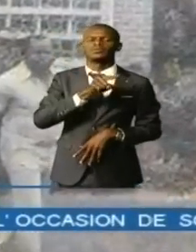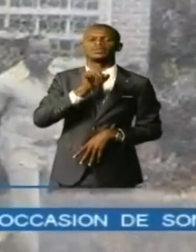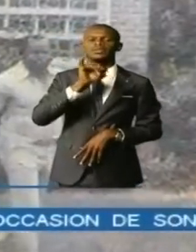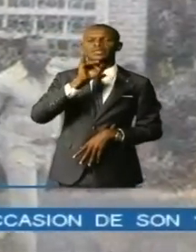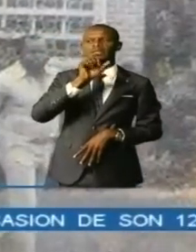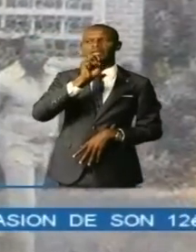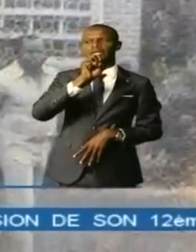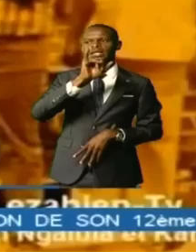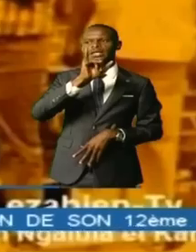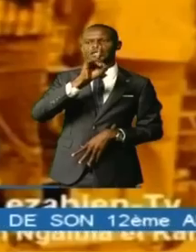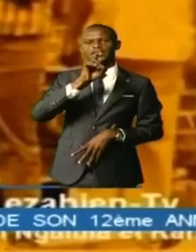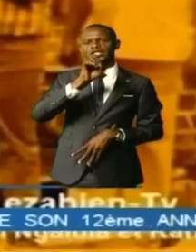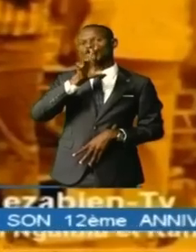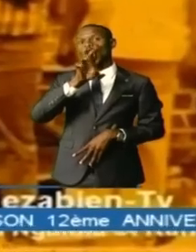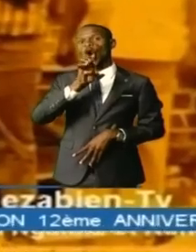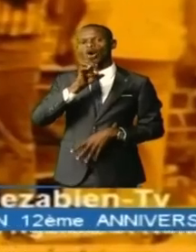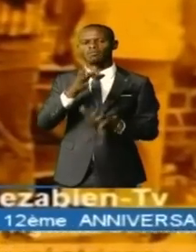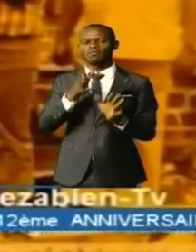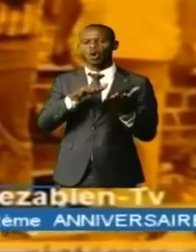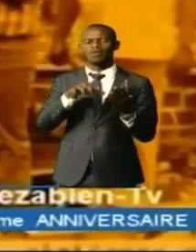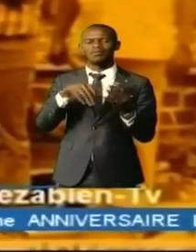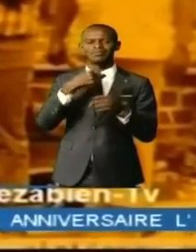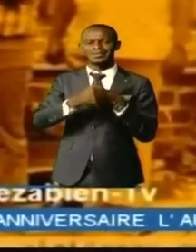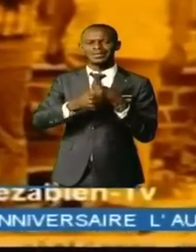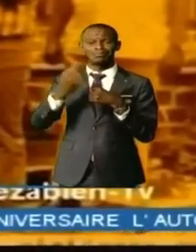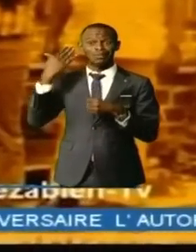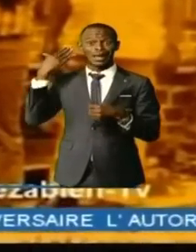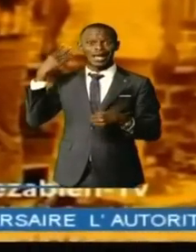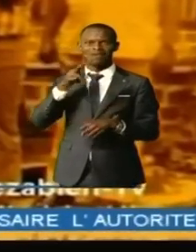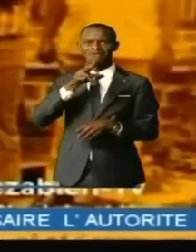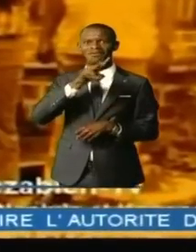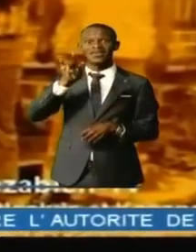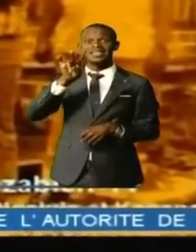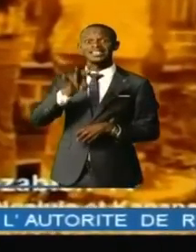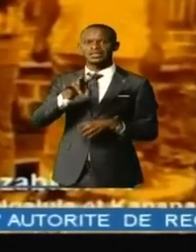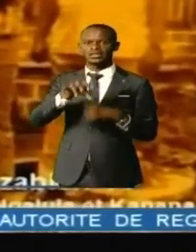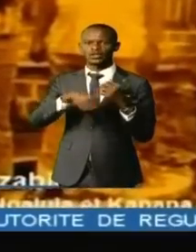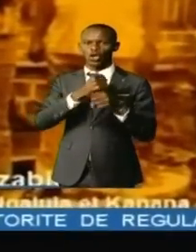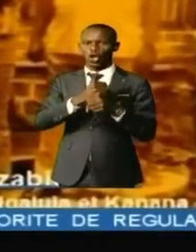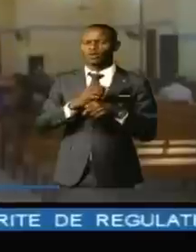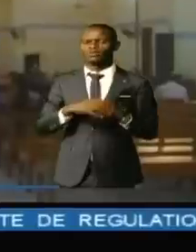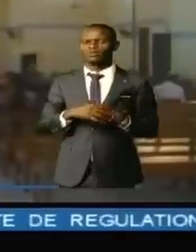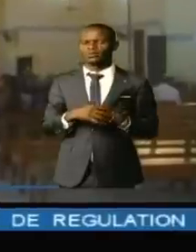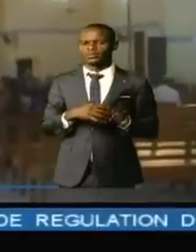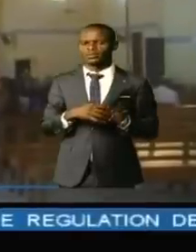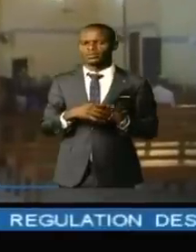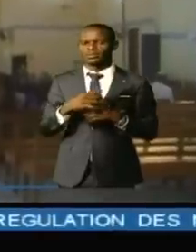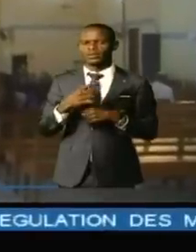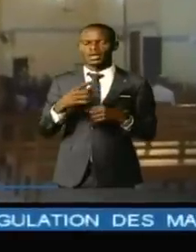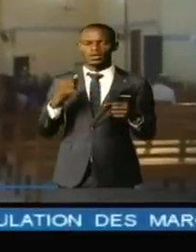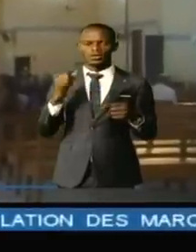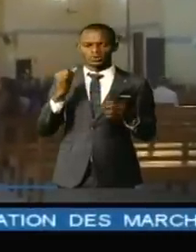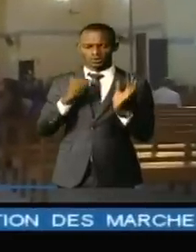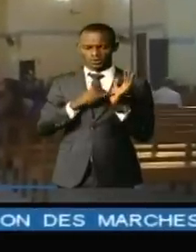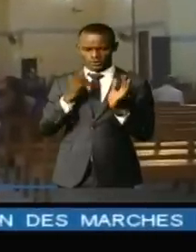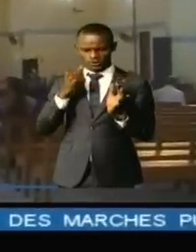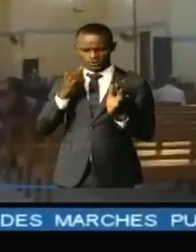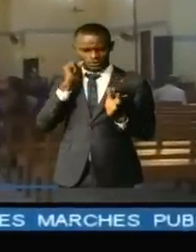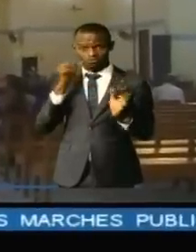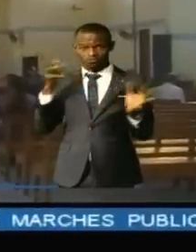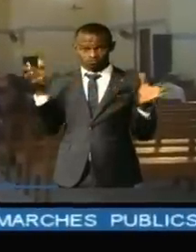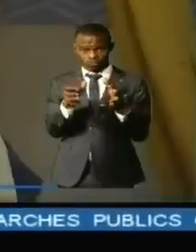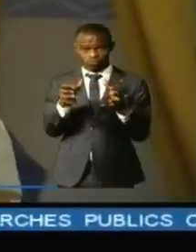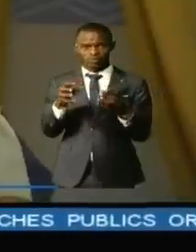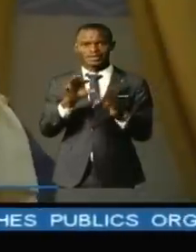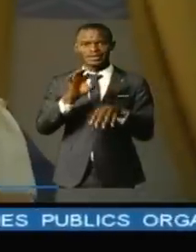actions. Le samedi 28 mai, jour même de sa mort, l'UDPS et sa famille biologique ont organisé une messe d'action de